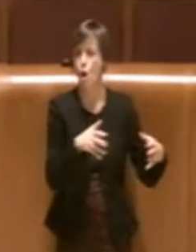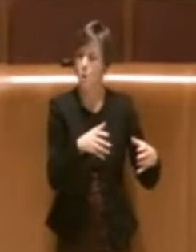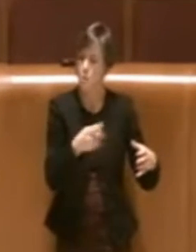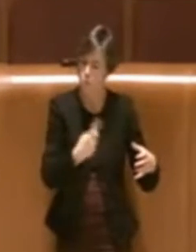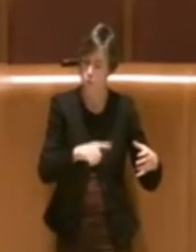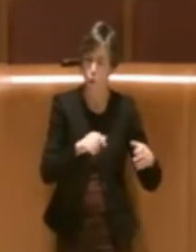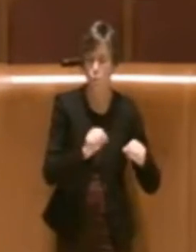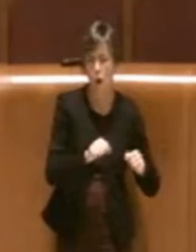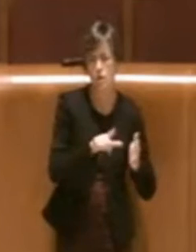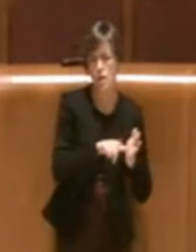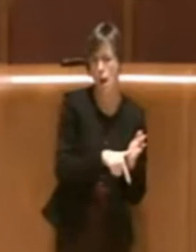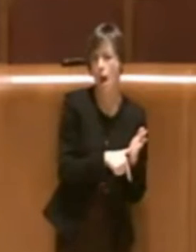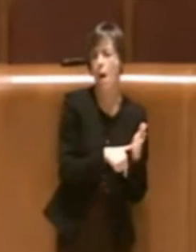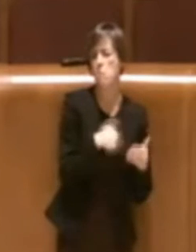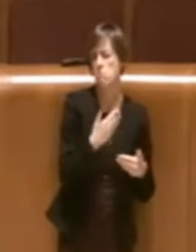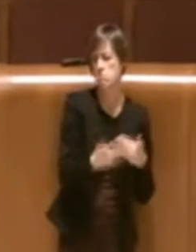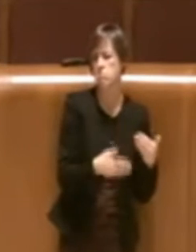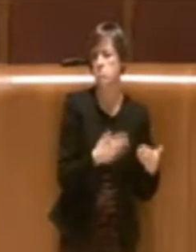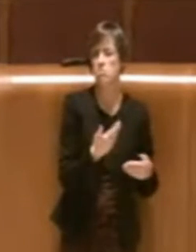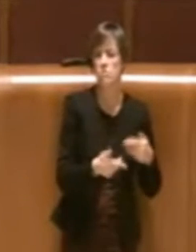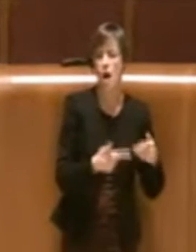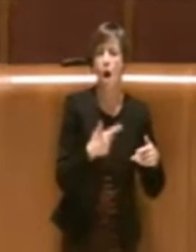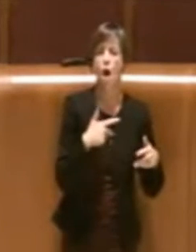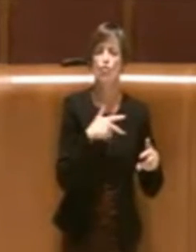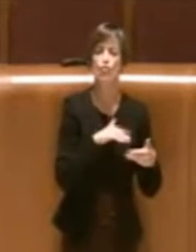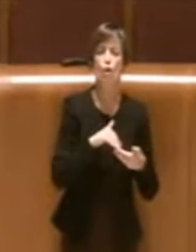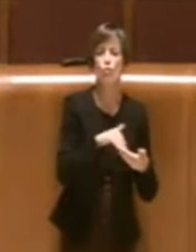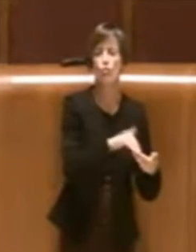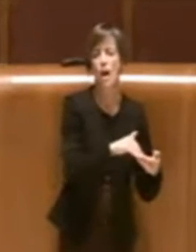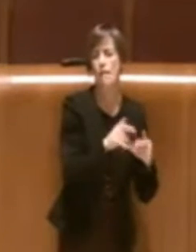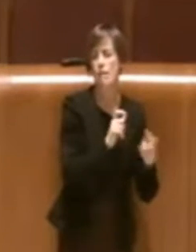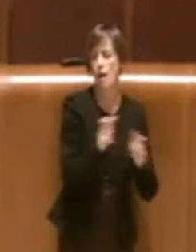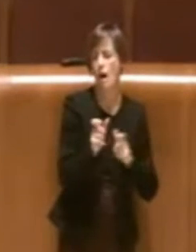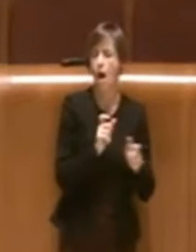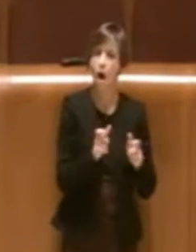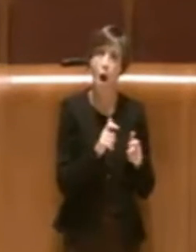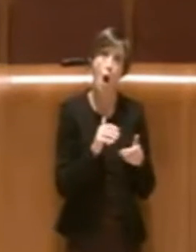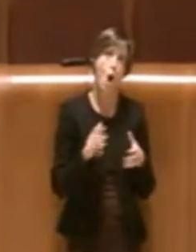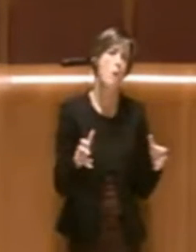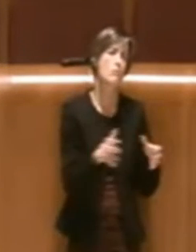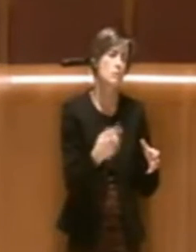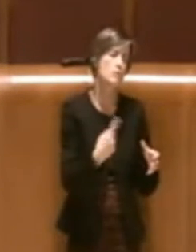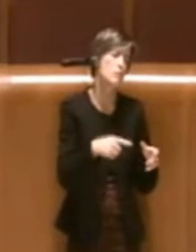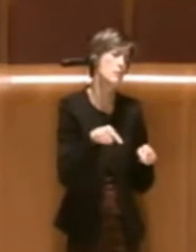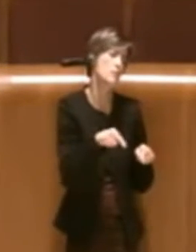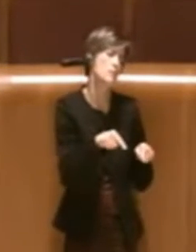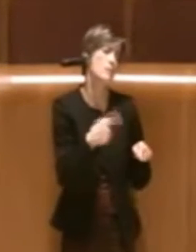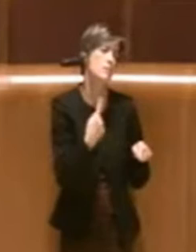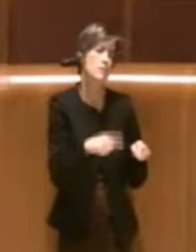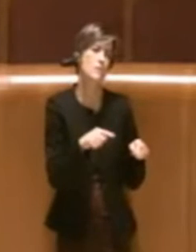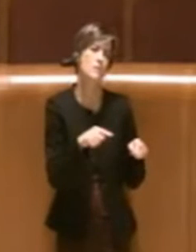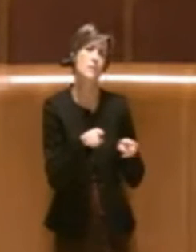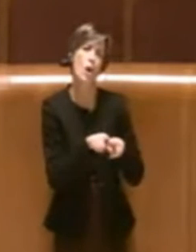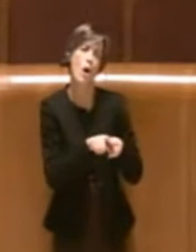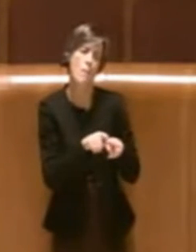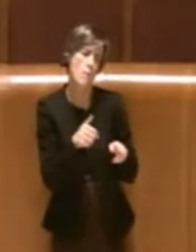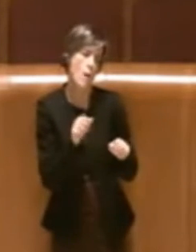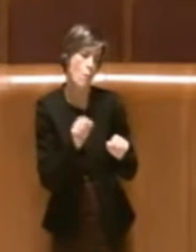tempo, in cui lavorare, spazi di socialità e di comunità, e quindi anche questa funzione può essere interpretata,